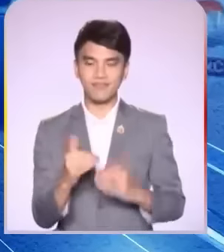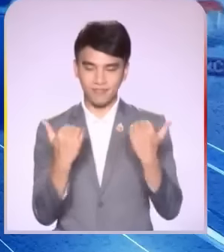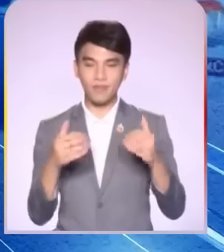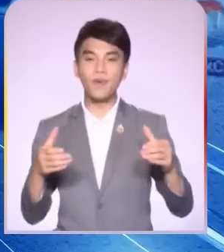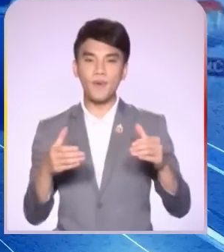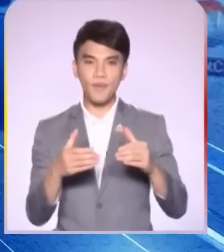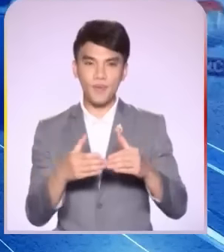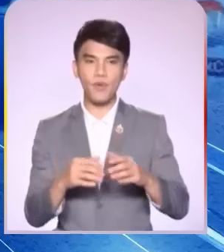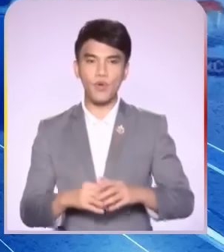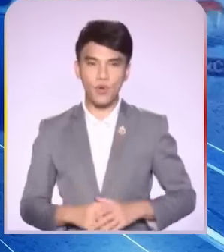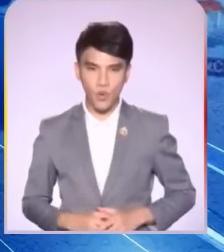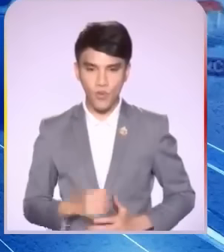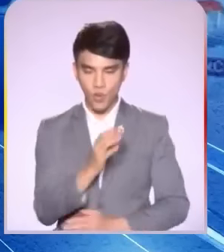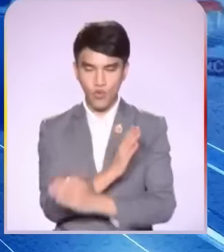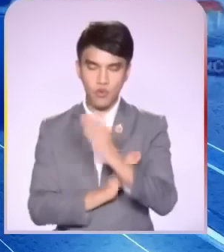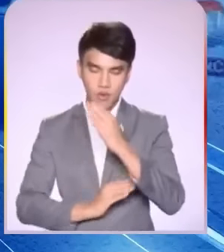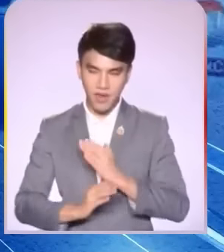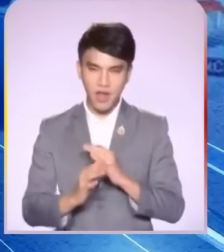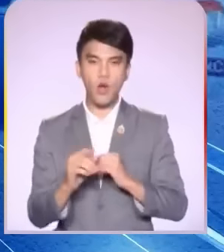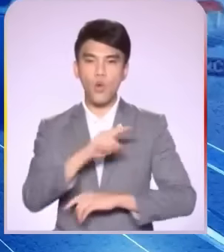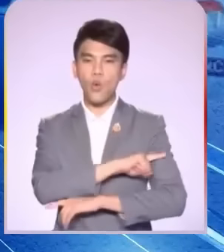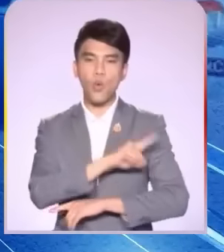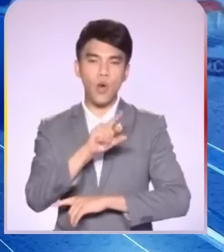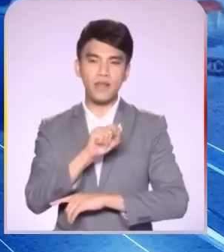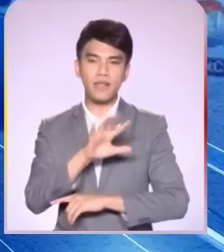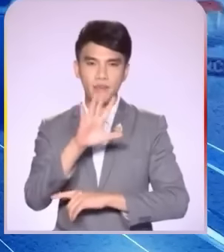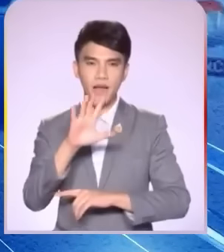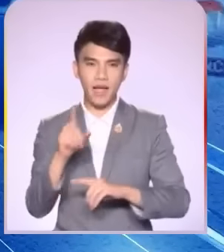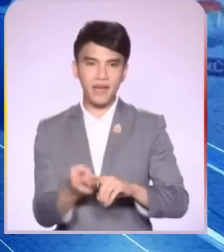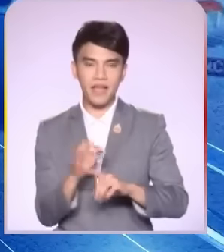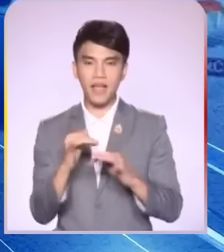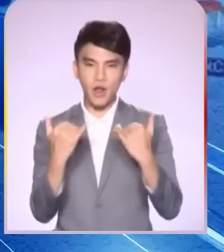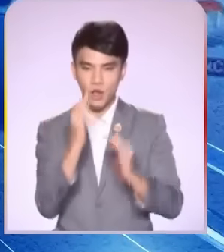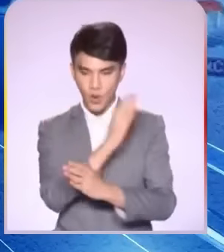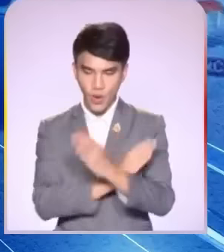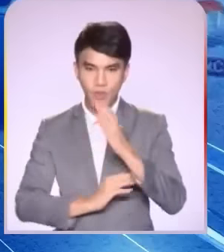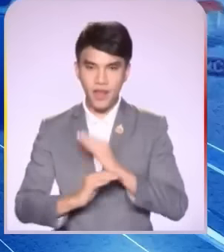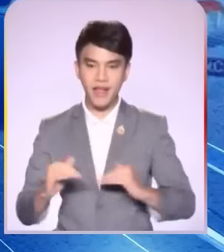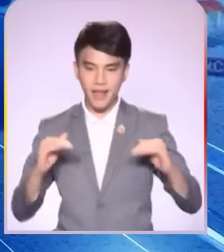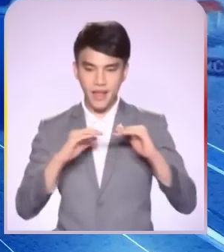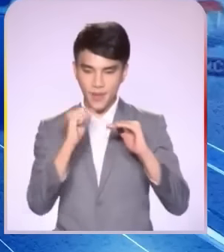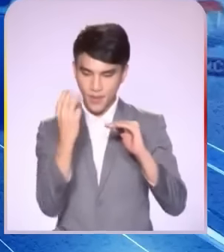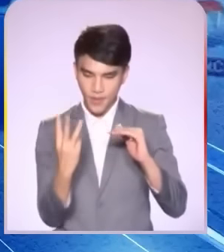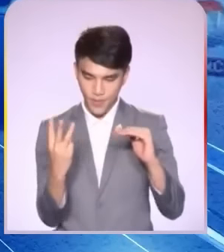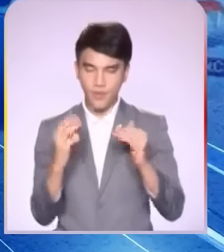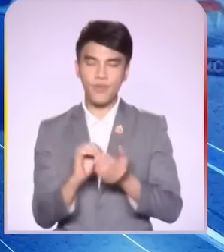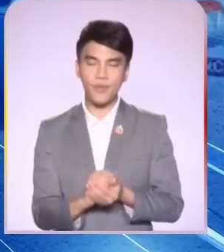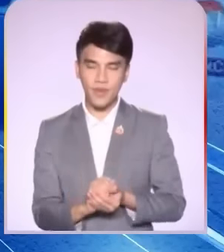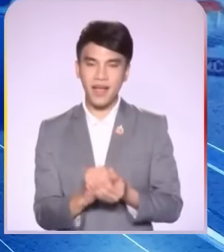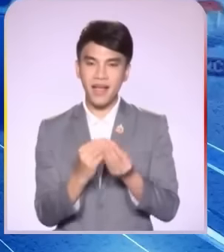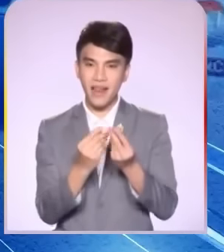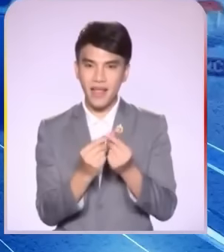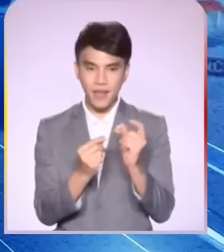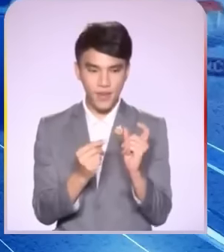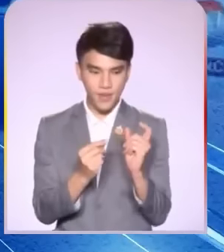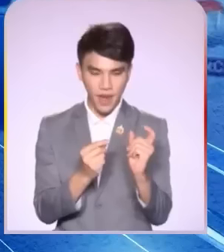กลุ่มเปราะบางกับผู้พิการฮะวันที่25กันยายนนะครับผู้พิการและผู้รับสิทธิ์สวัสดิการแห่งรัฐเลขบัตร